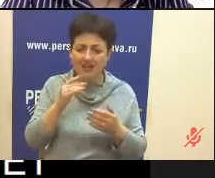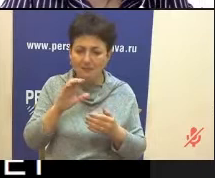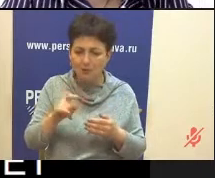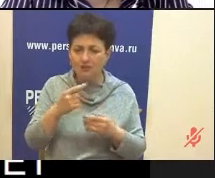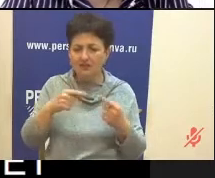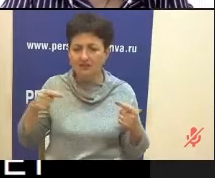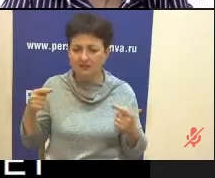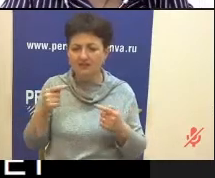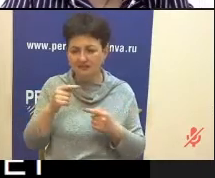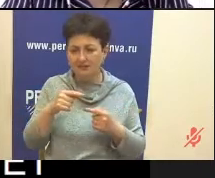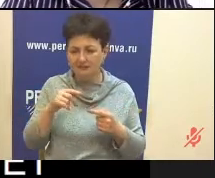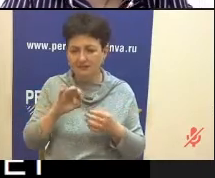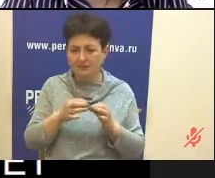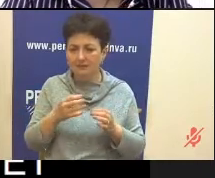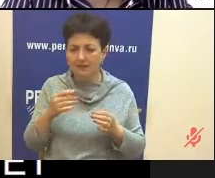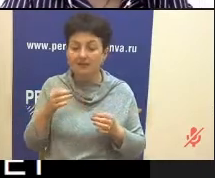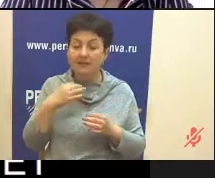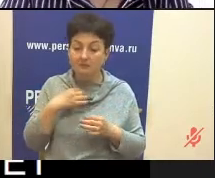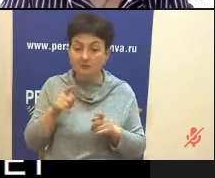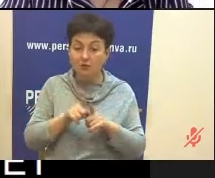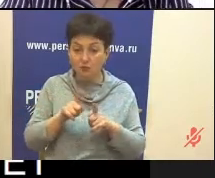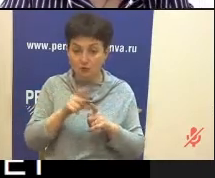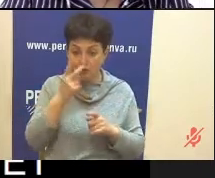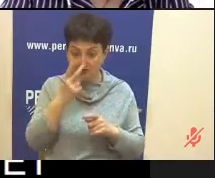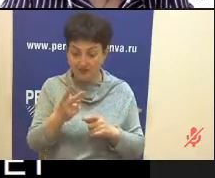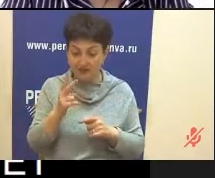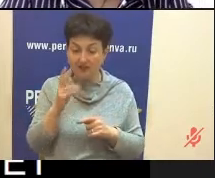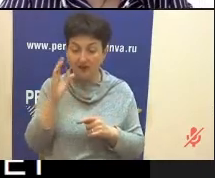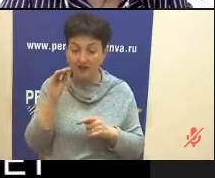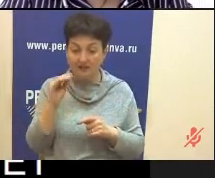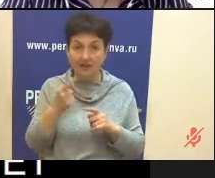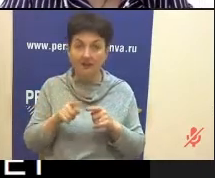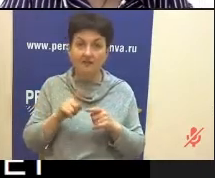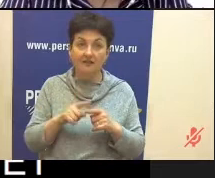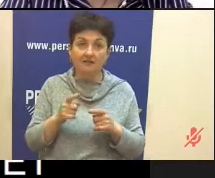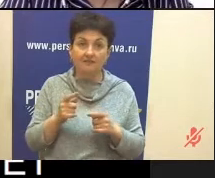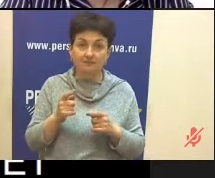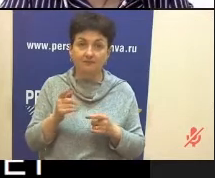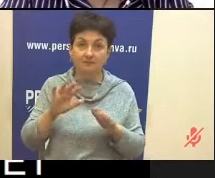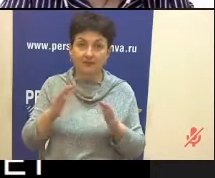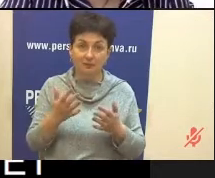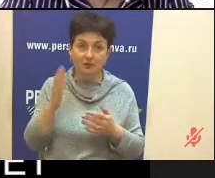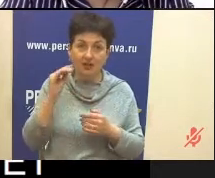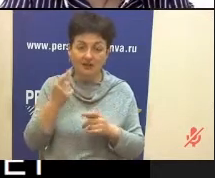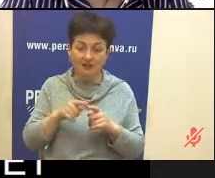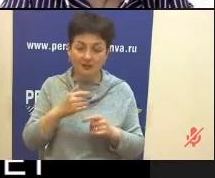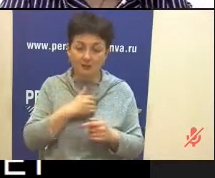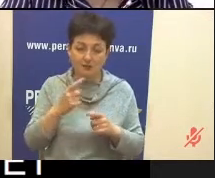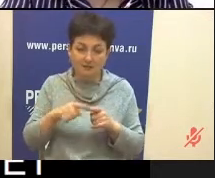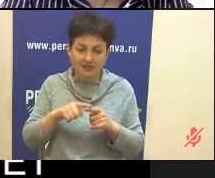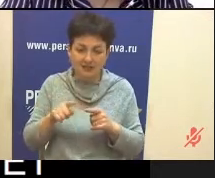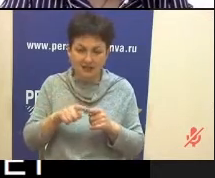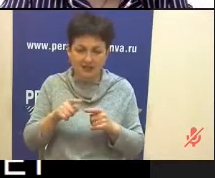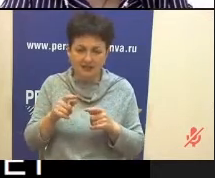поисковые запросы и все прочие прелести, тоже наверняка видел, когда это происходит, и когда